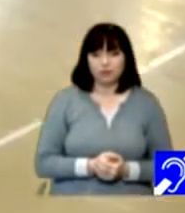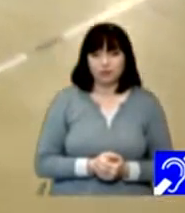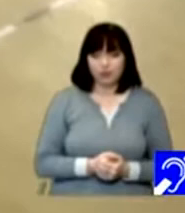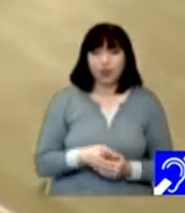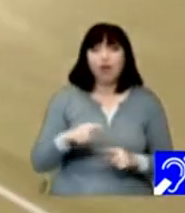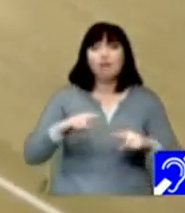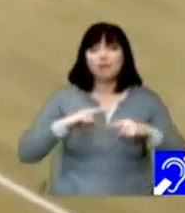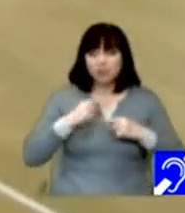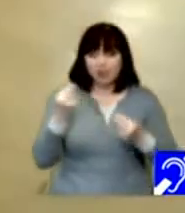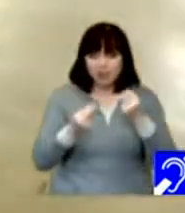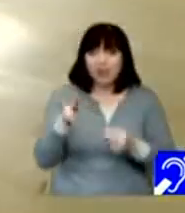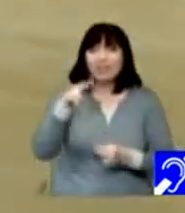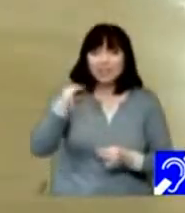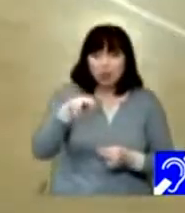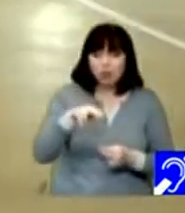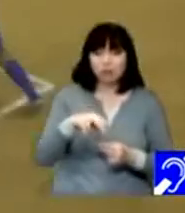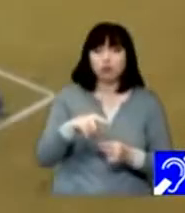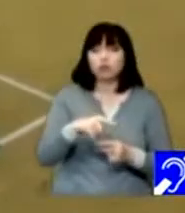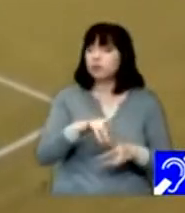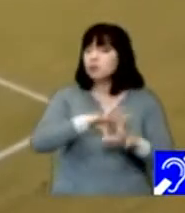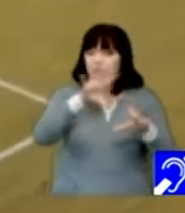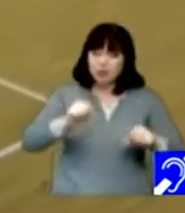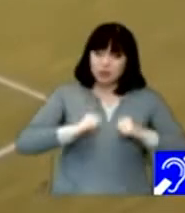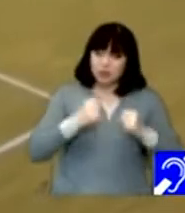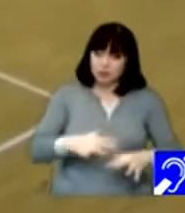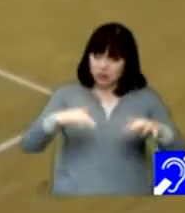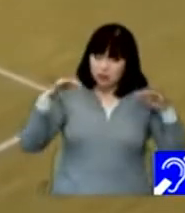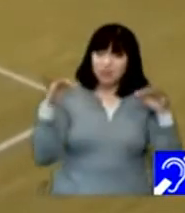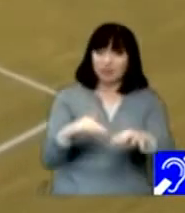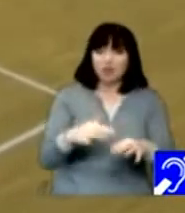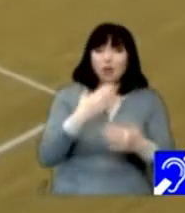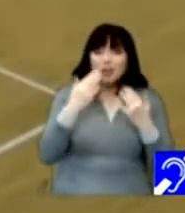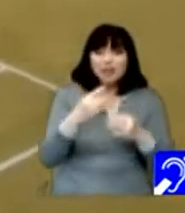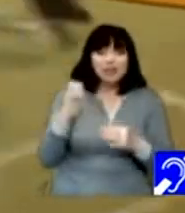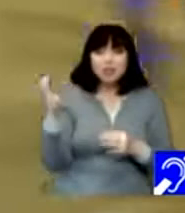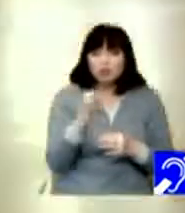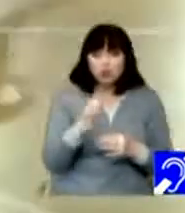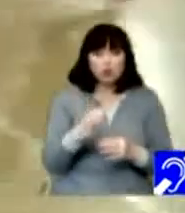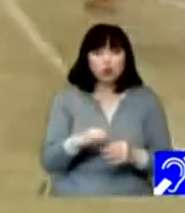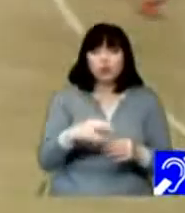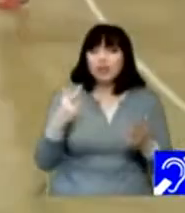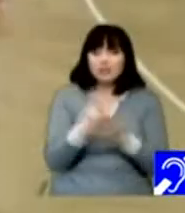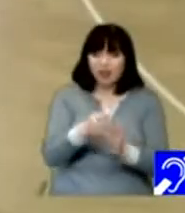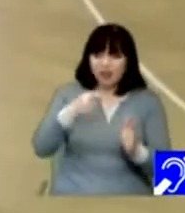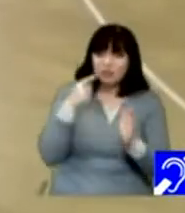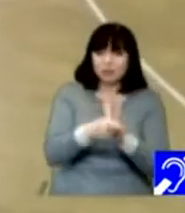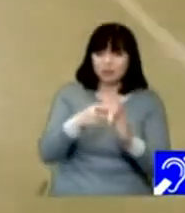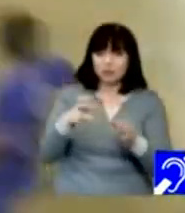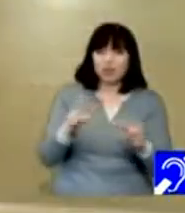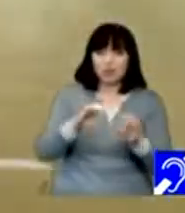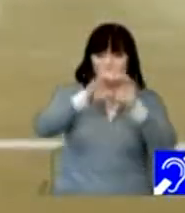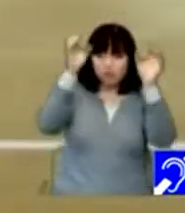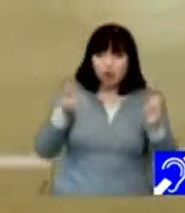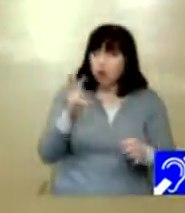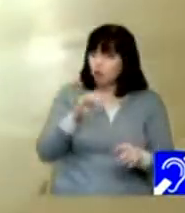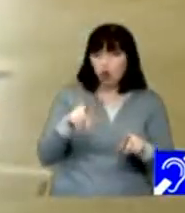Pe final de meci, dinamoviștii s-au aruncat cu toată echipa în atac. În ultimele secunde au trimis de 2 ori mingea în bară, dar nu au